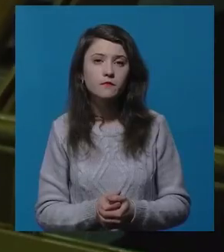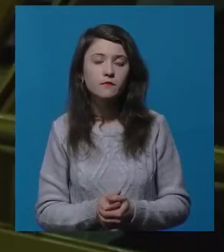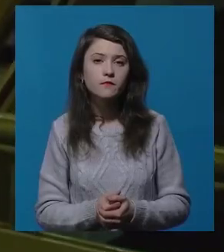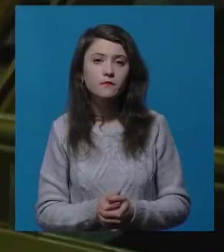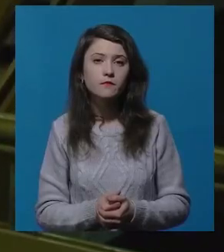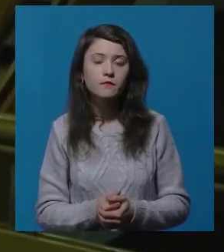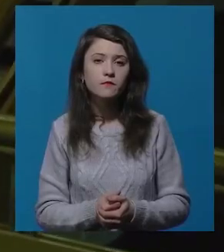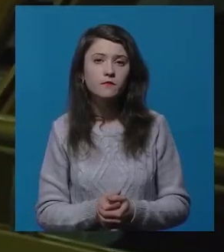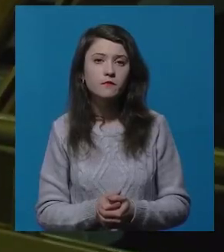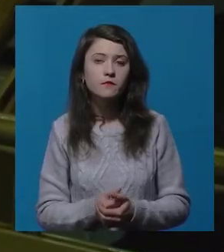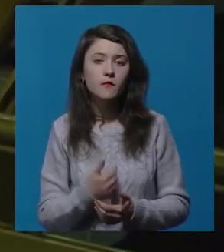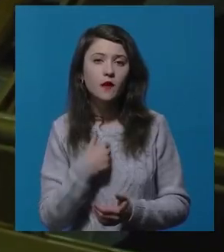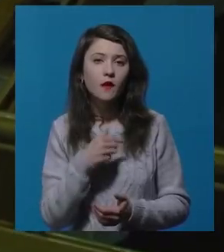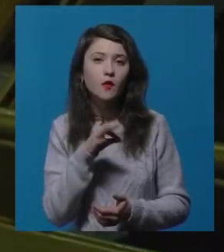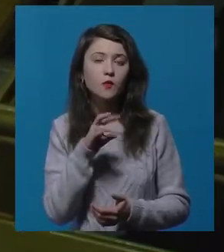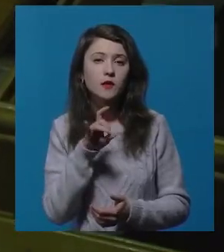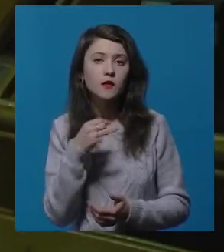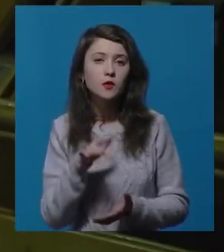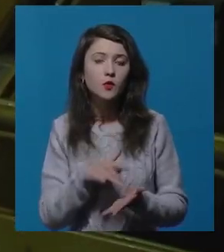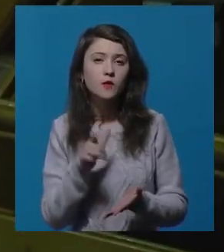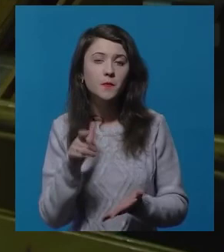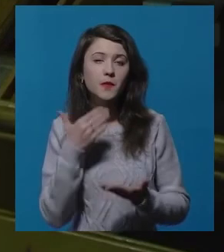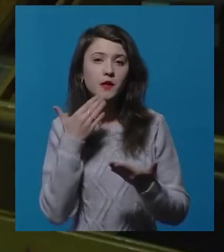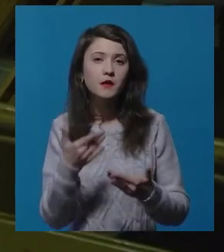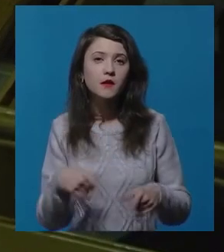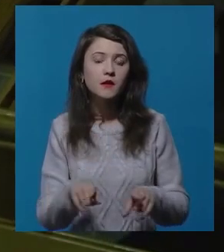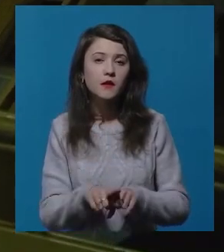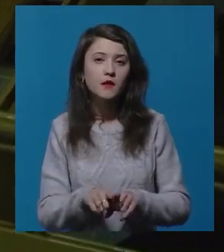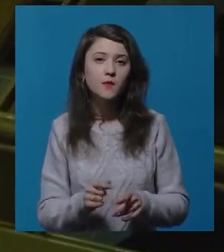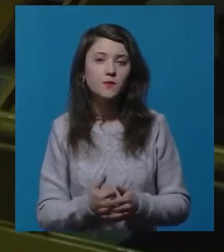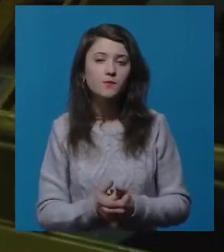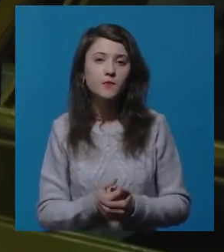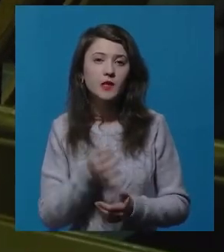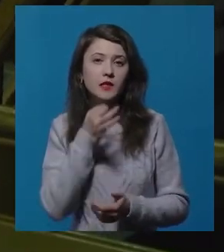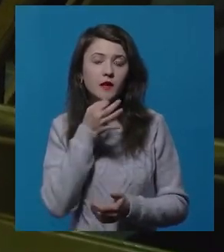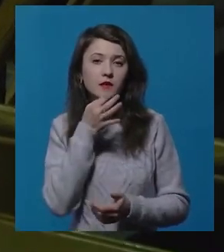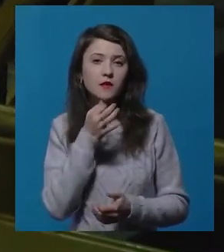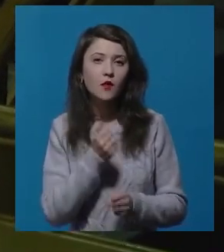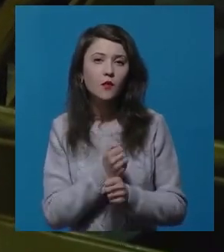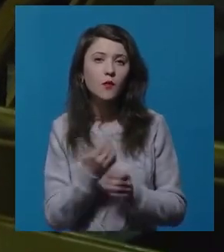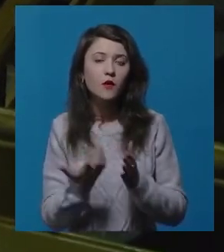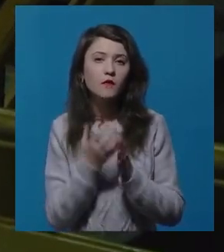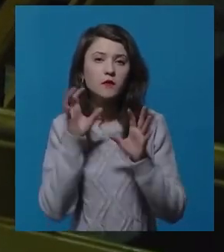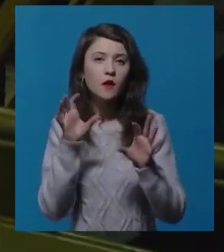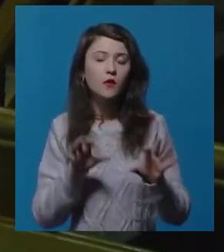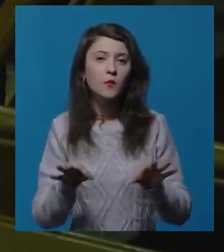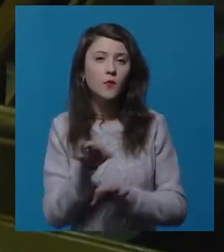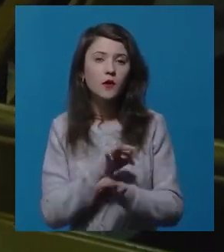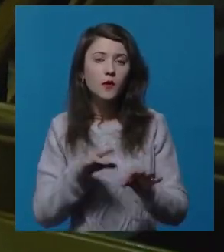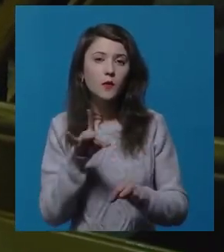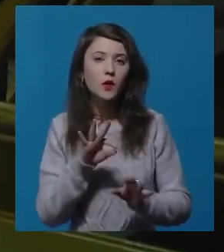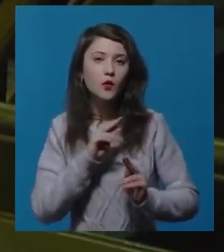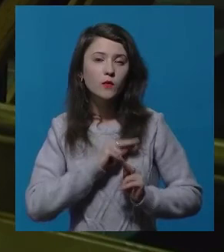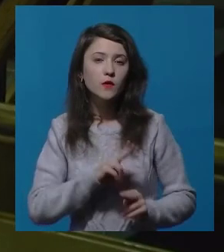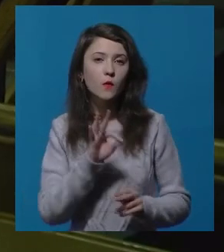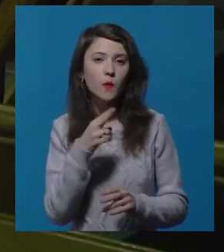Тимчук Назарій, журналіст. Власне, питання таке. Зараз розроблений новий законопроєкт про трудовий